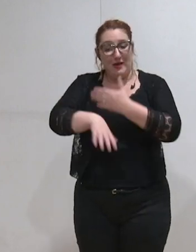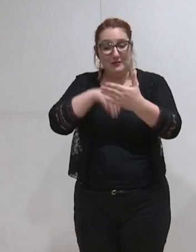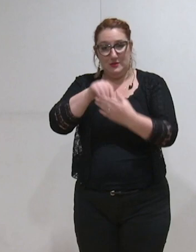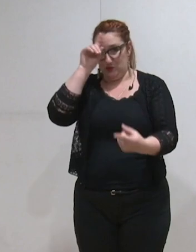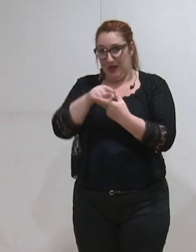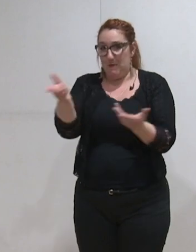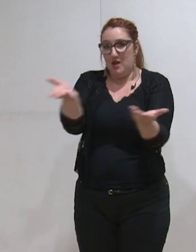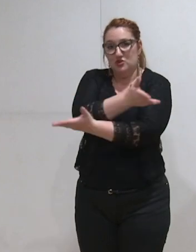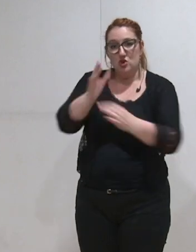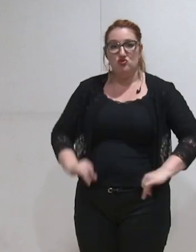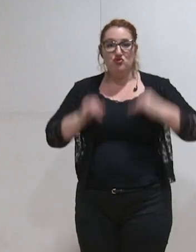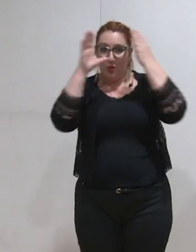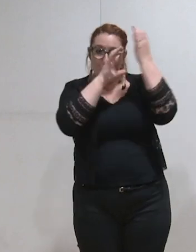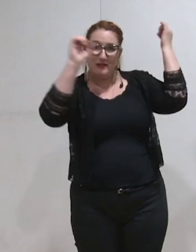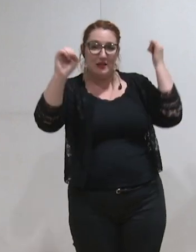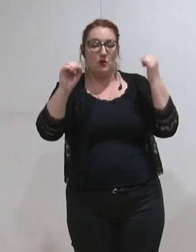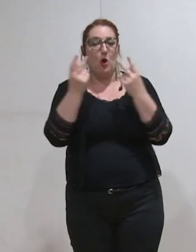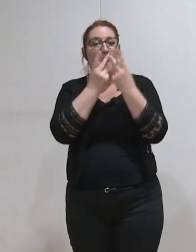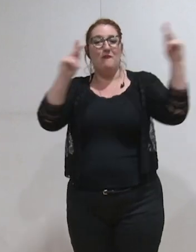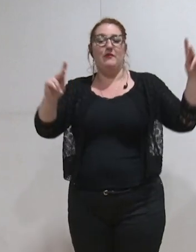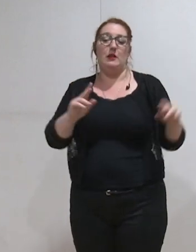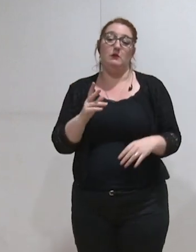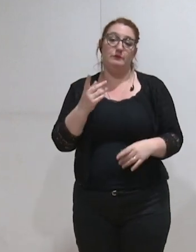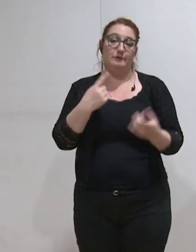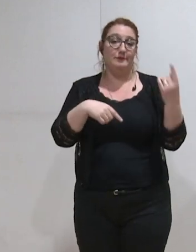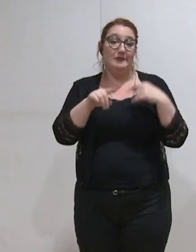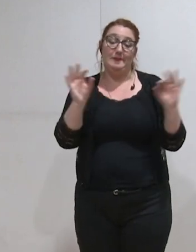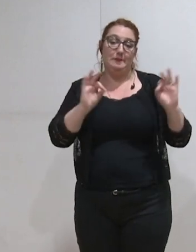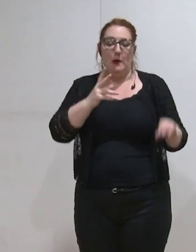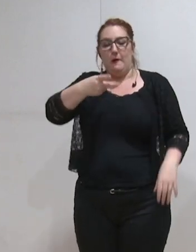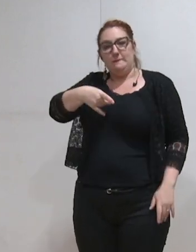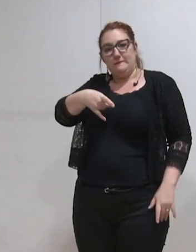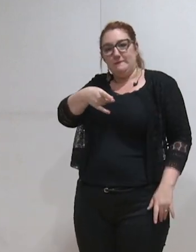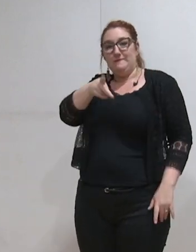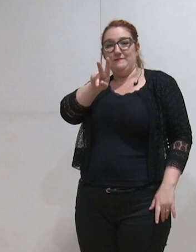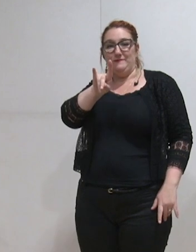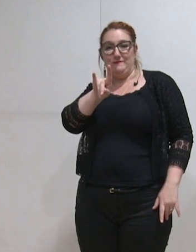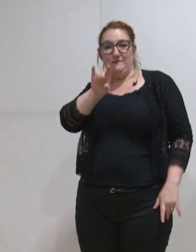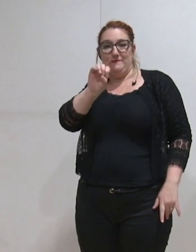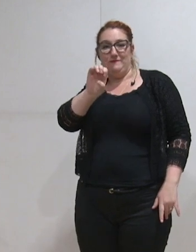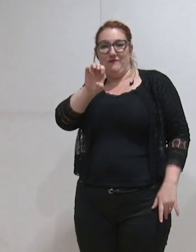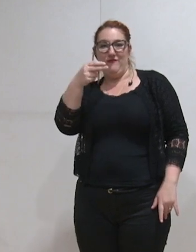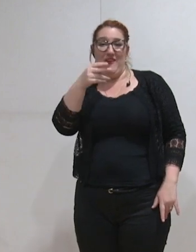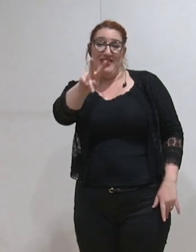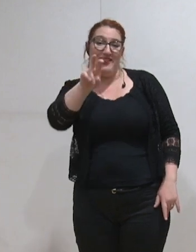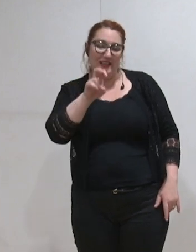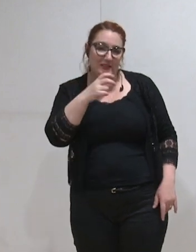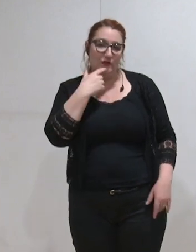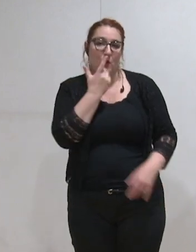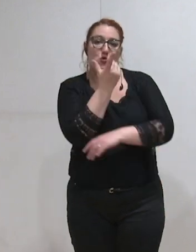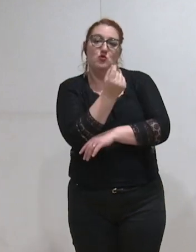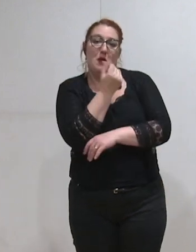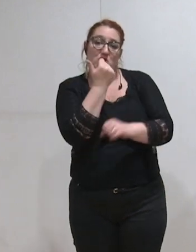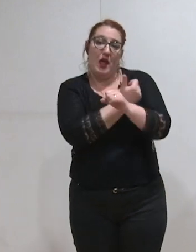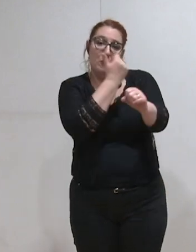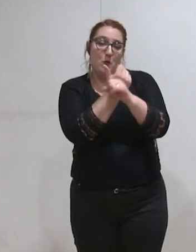ambassadeur avec la ville de phéniix donc une un jumelage annuel et une démarche annuelle